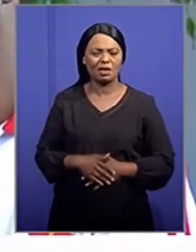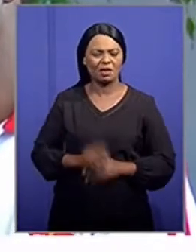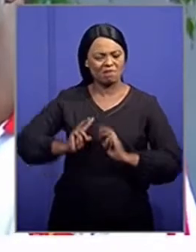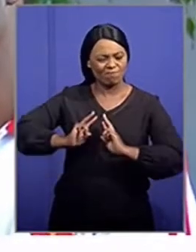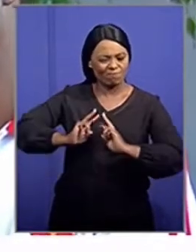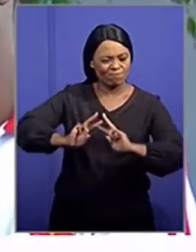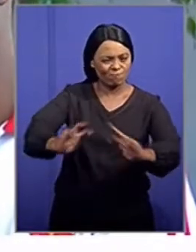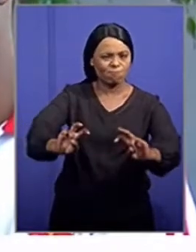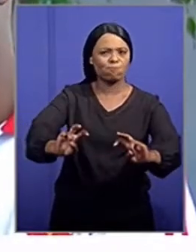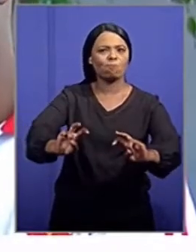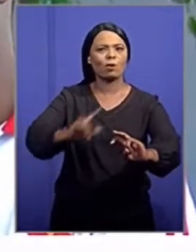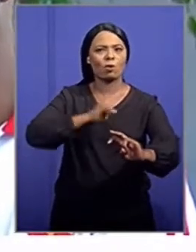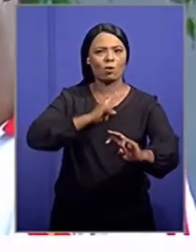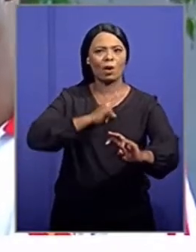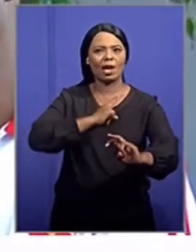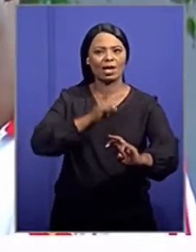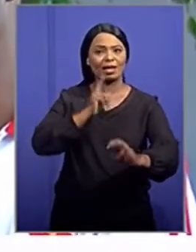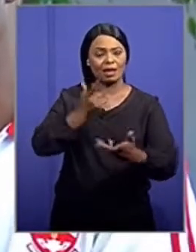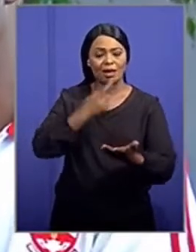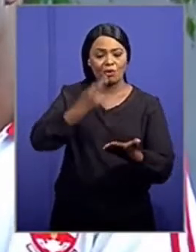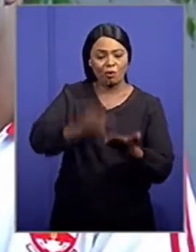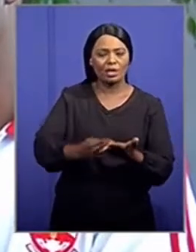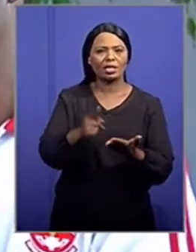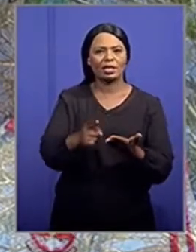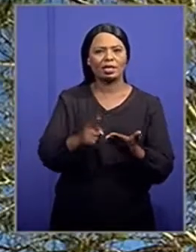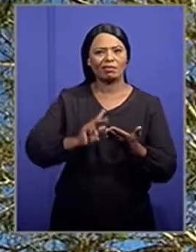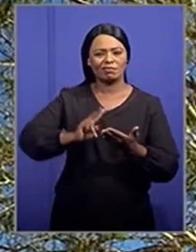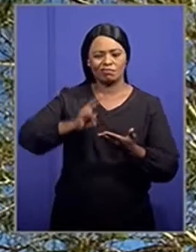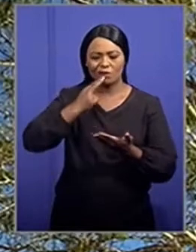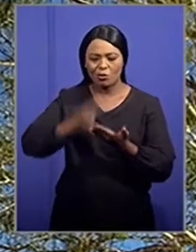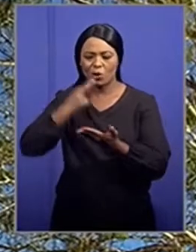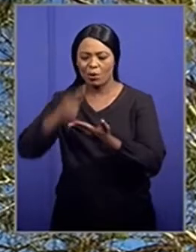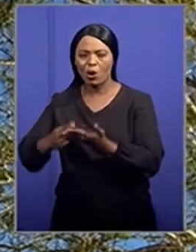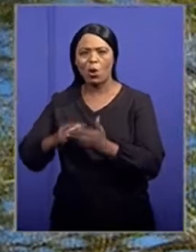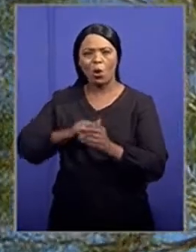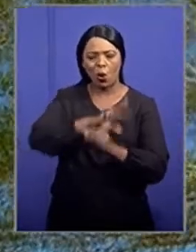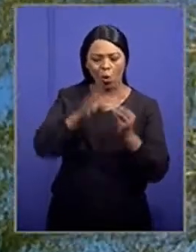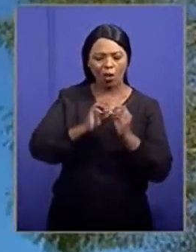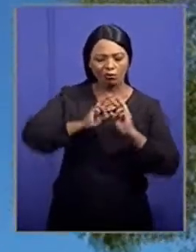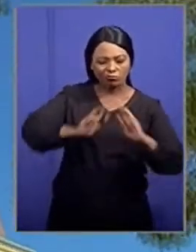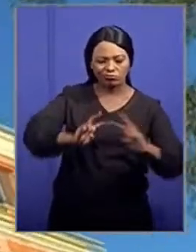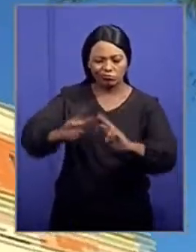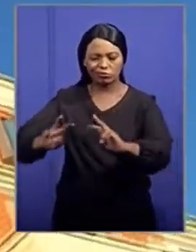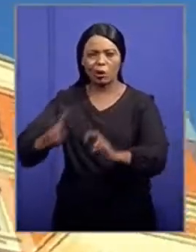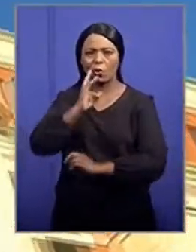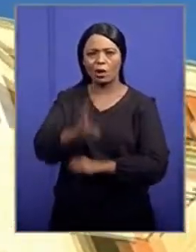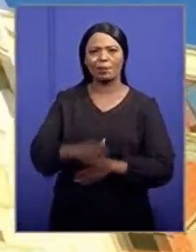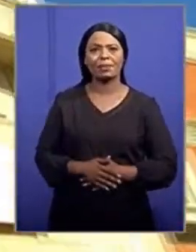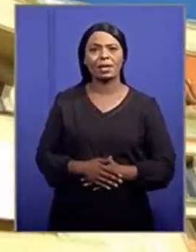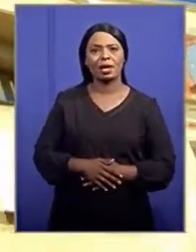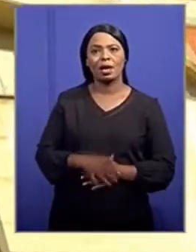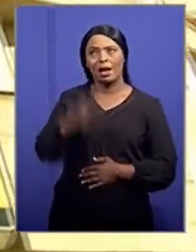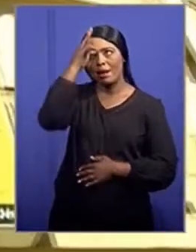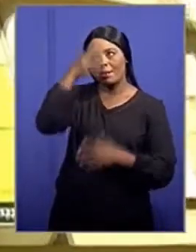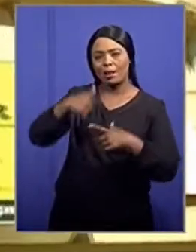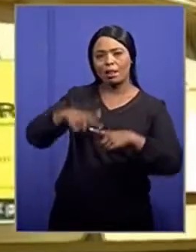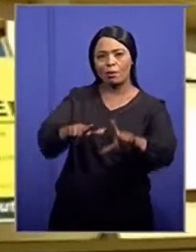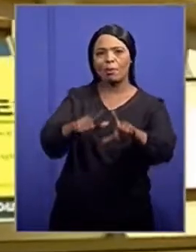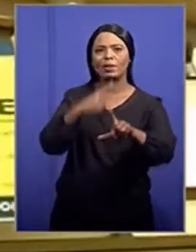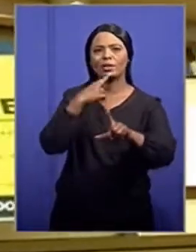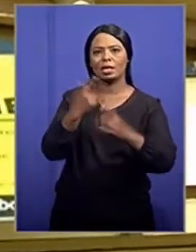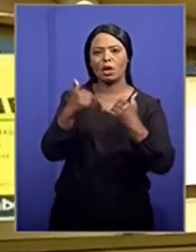nnete di-recommendation tšela di tloga di šalwa morago. Mmušo wa province ya Limpopo o re o hlomile komiti ya kgalemo go tšea